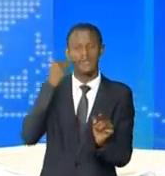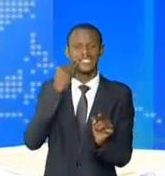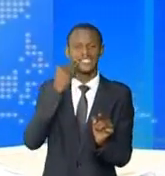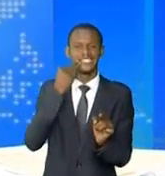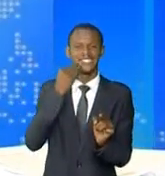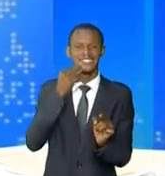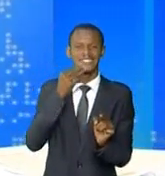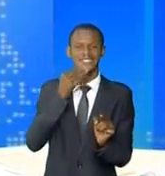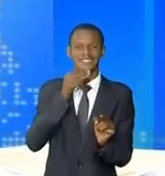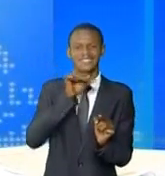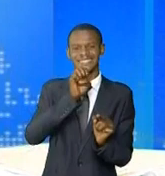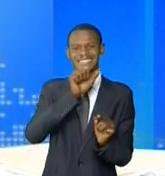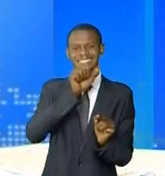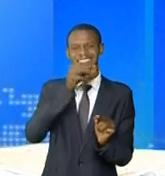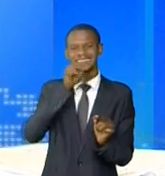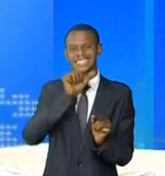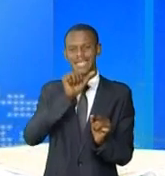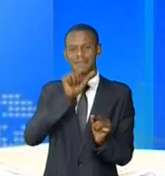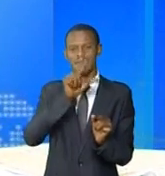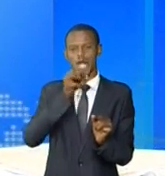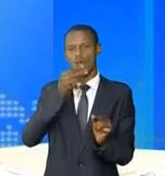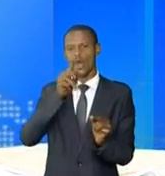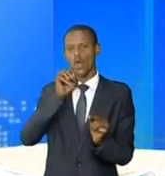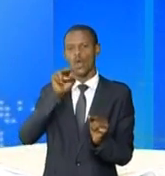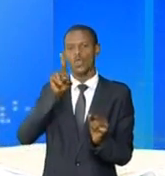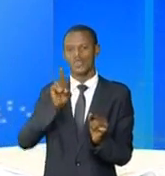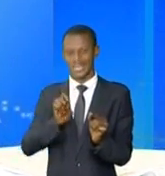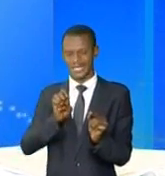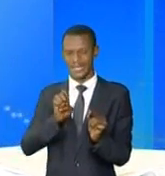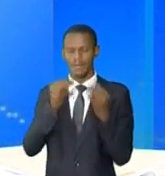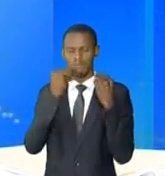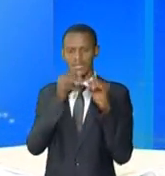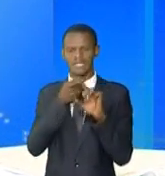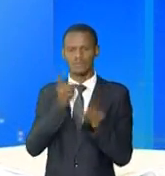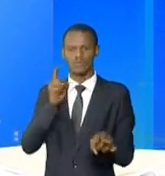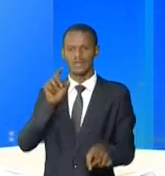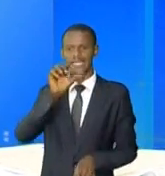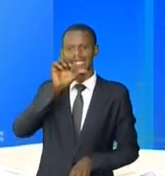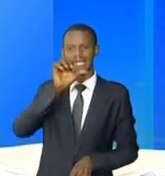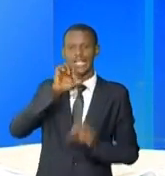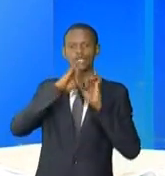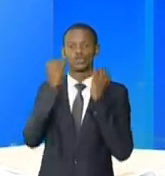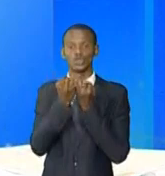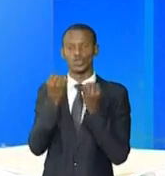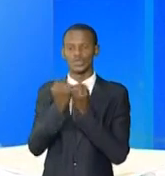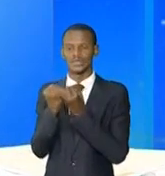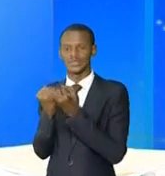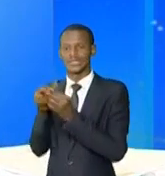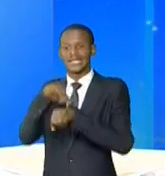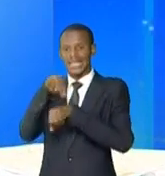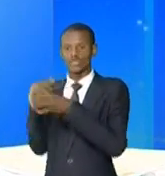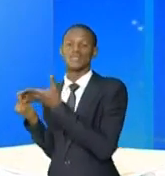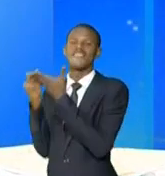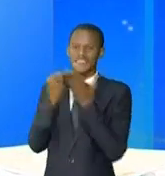par l'Agence nationale pour la promotion des investissements, ANAPI, en sigle. Excellence, Monsieur le Premier ministre, chef du